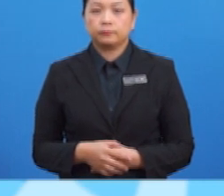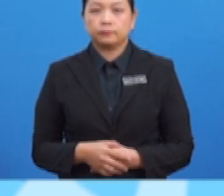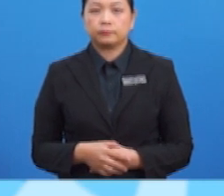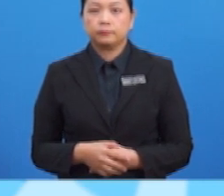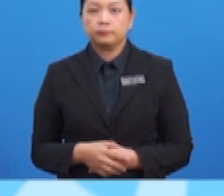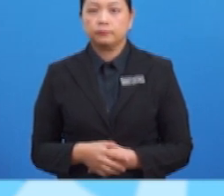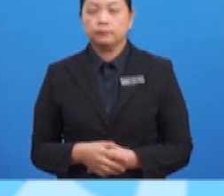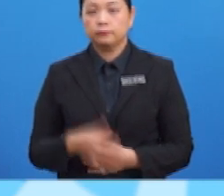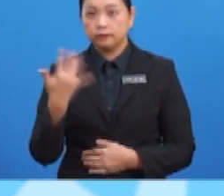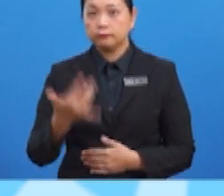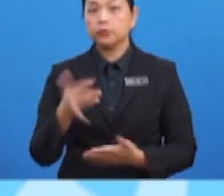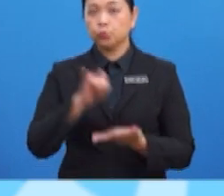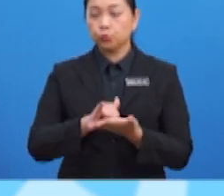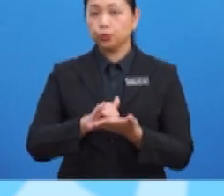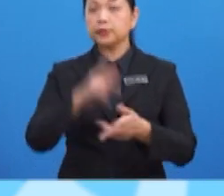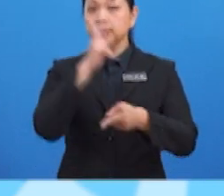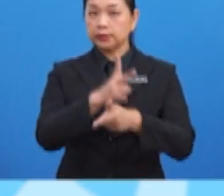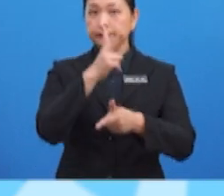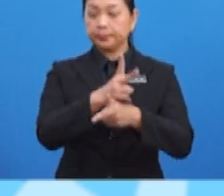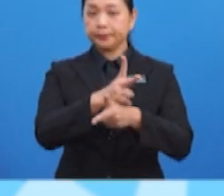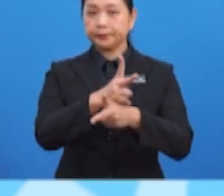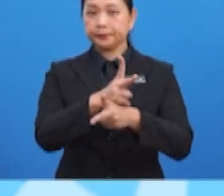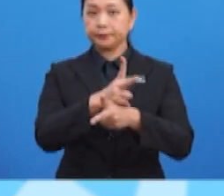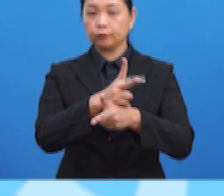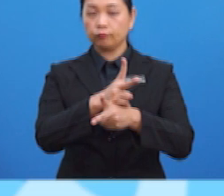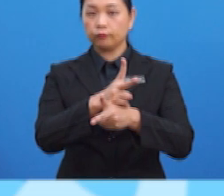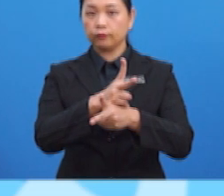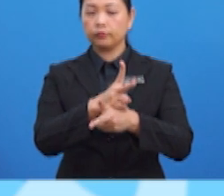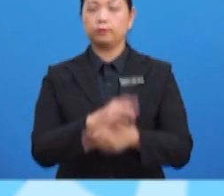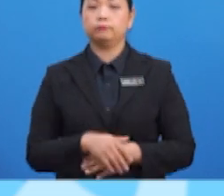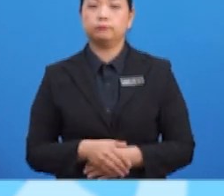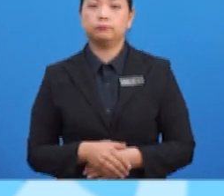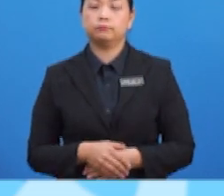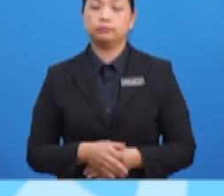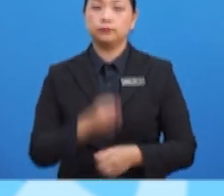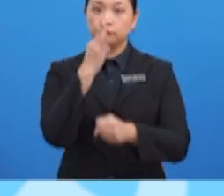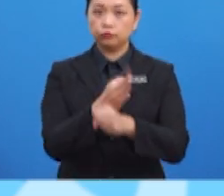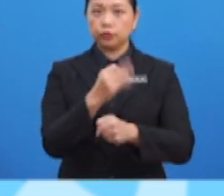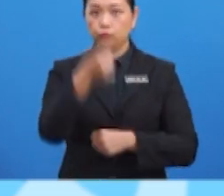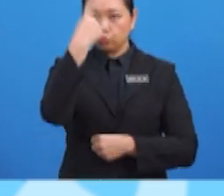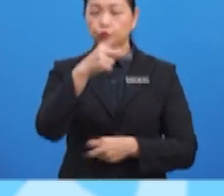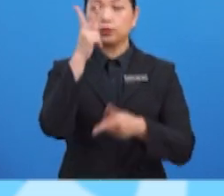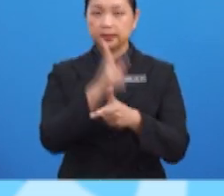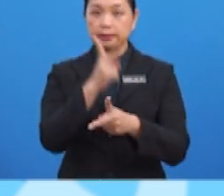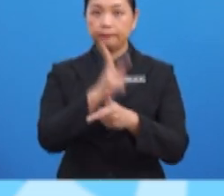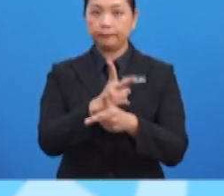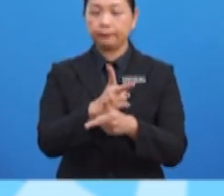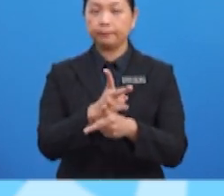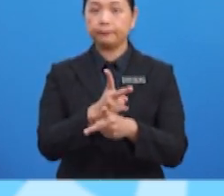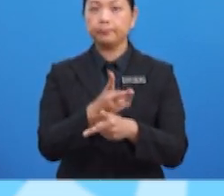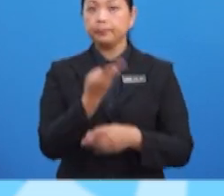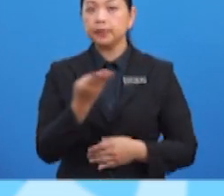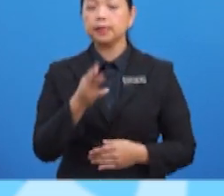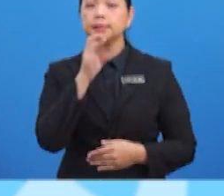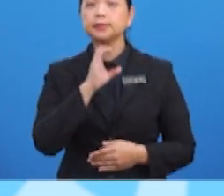Seterusnya, tangki simpanan. Tangki simpanan berfungsi menyimpan bendalir hidrolik di dalam